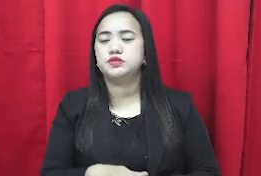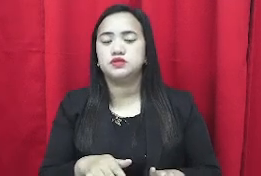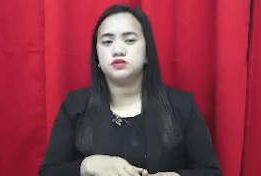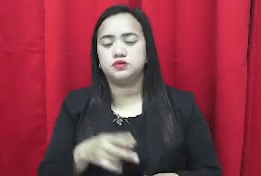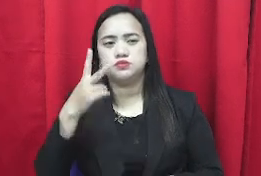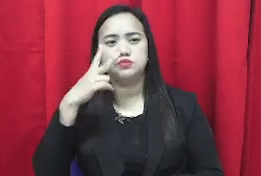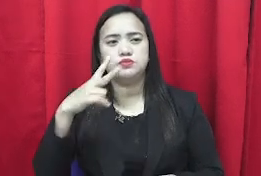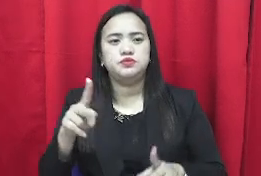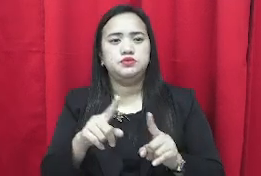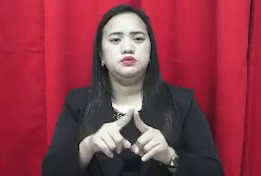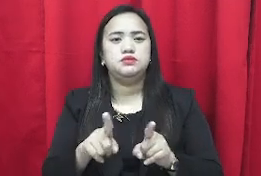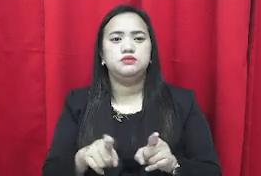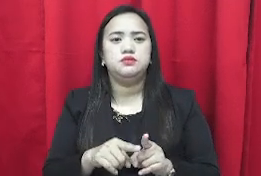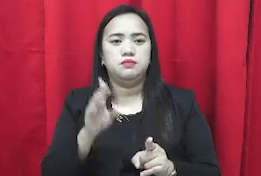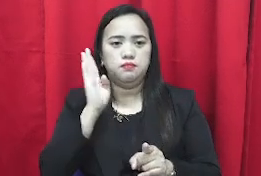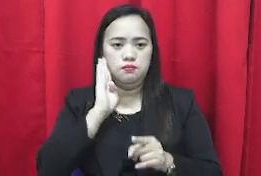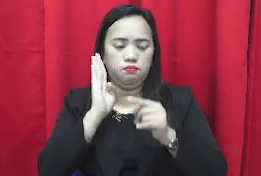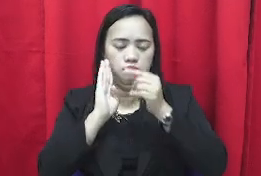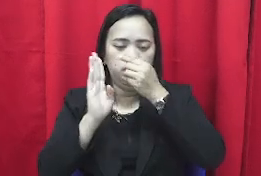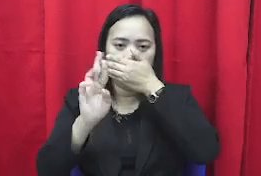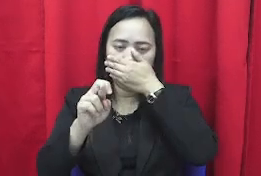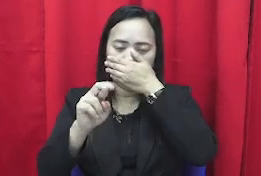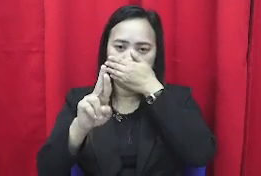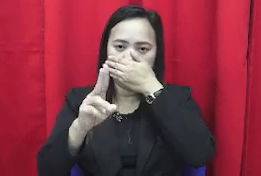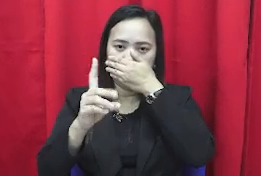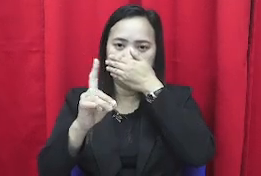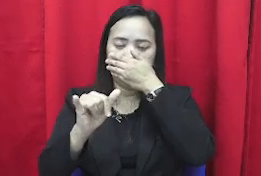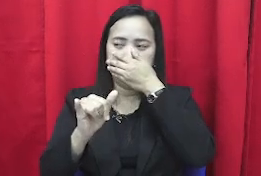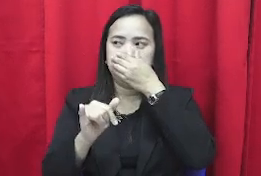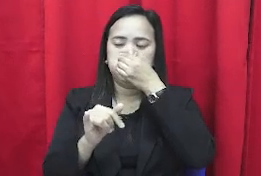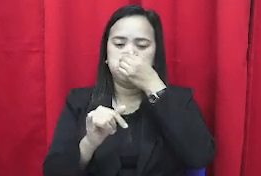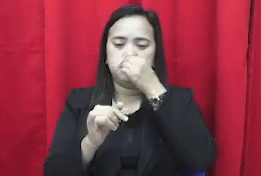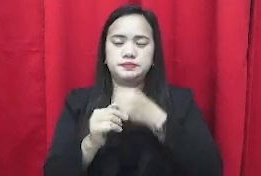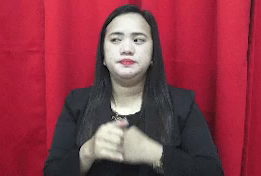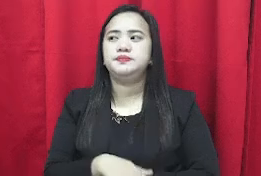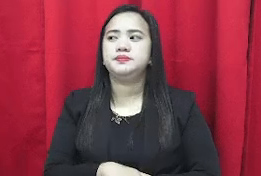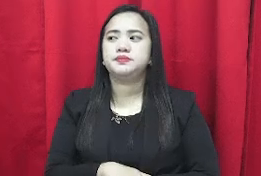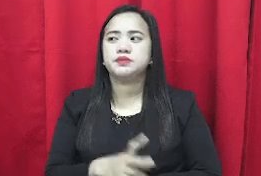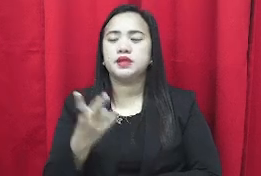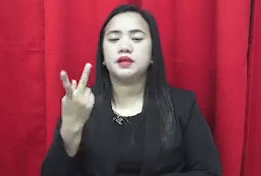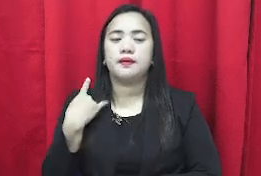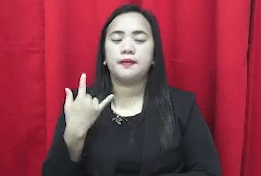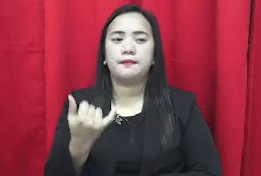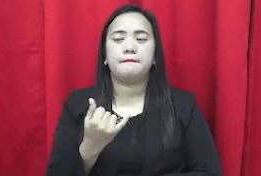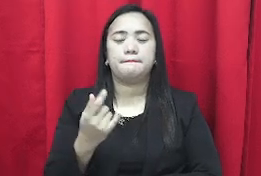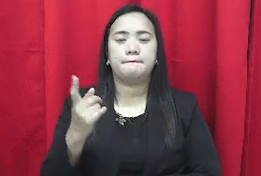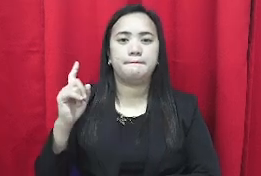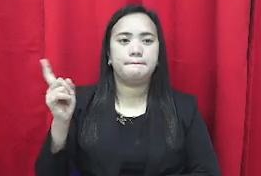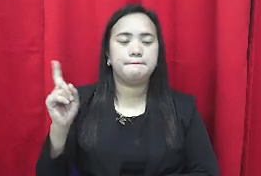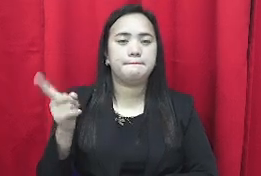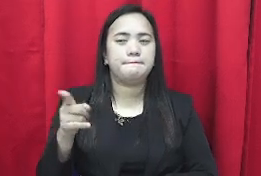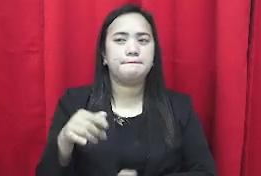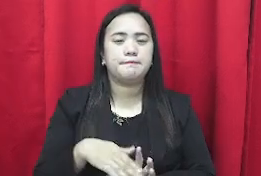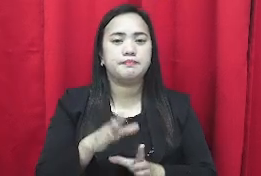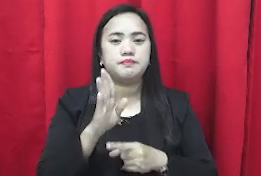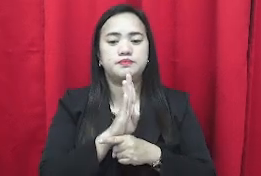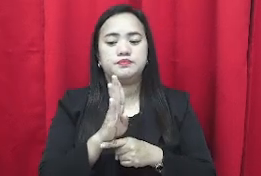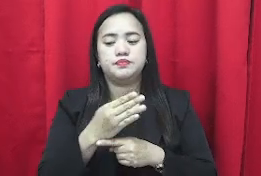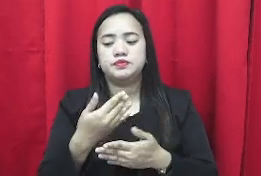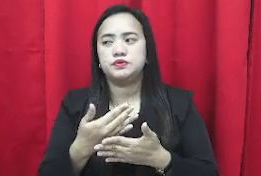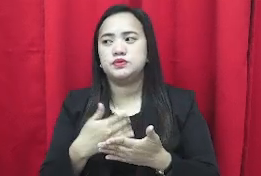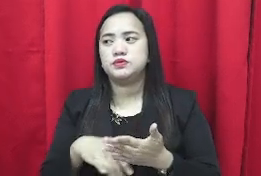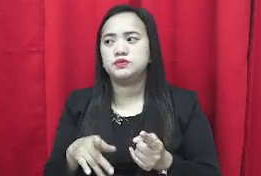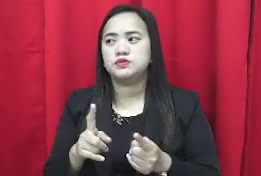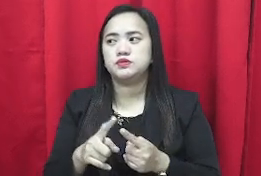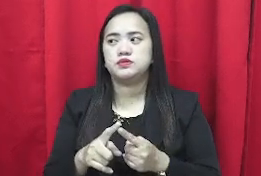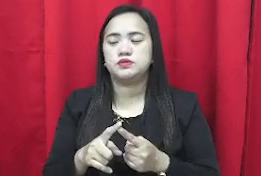sir Rudy sa iyong perspective sa iyong pananaw sir Rudy ah May mga anak ka naka-attend ng balikatan bago bago natin dalhin sa